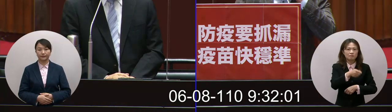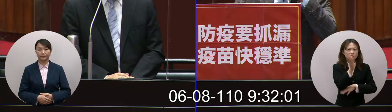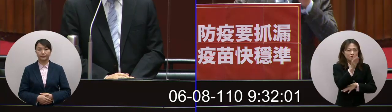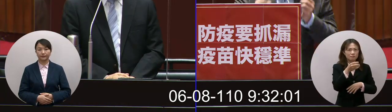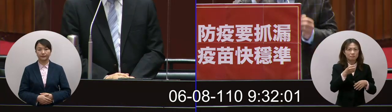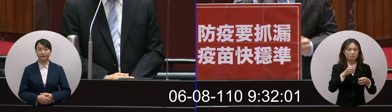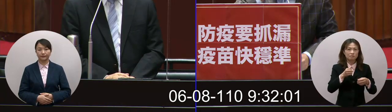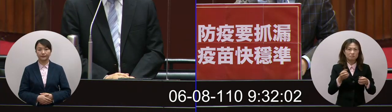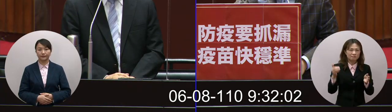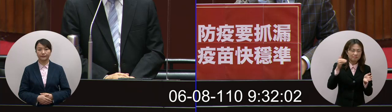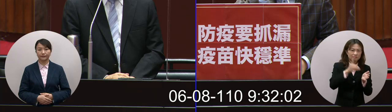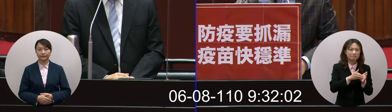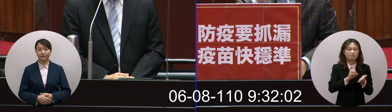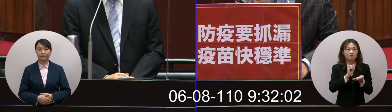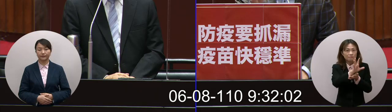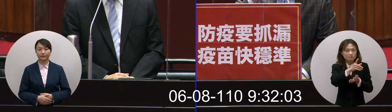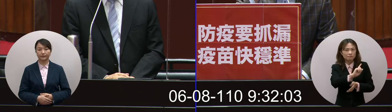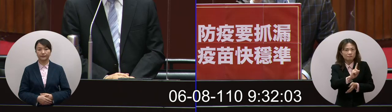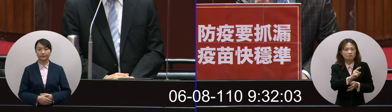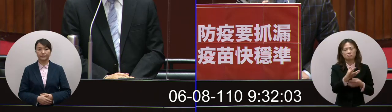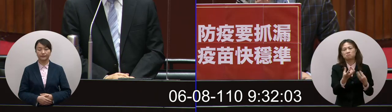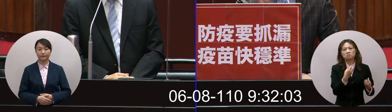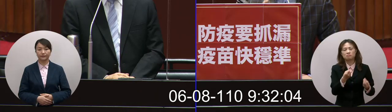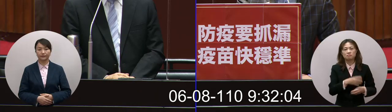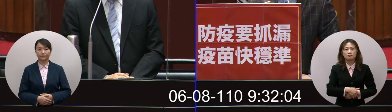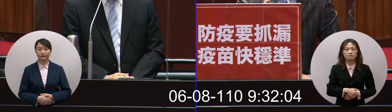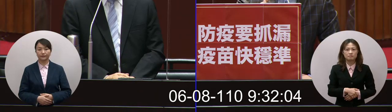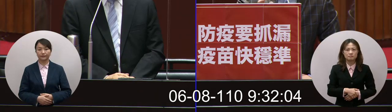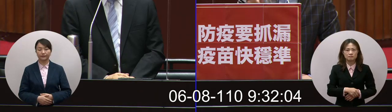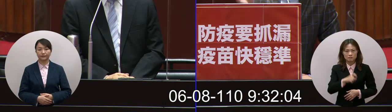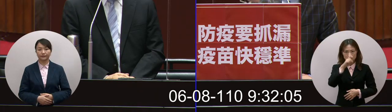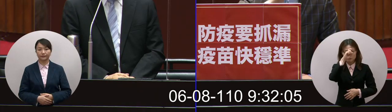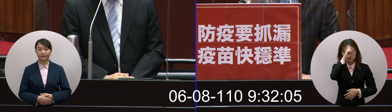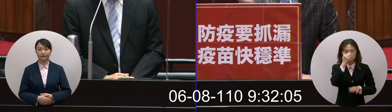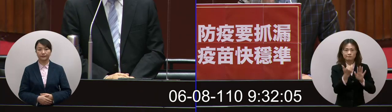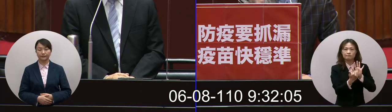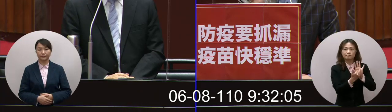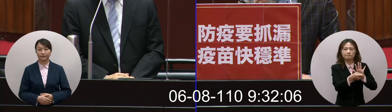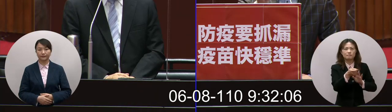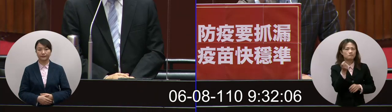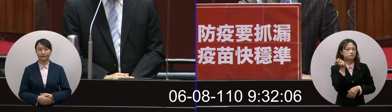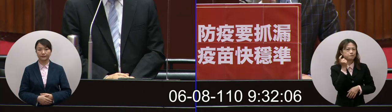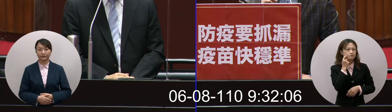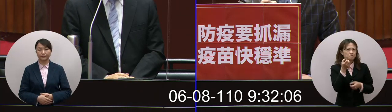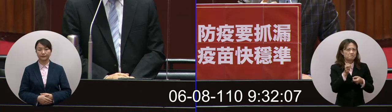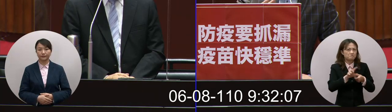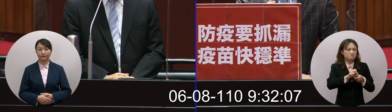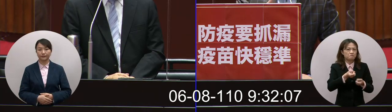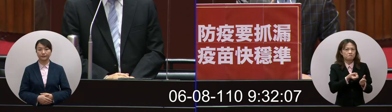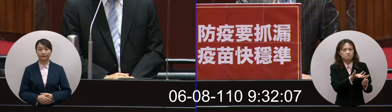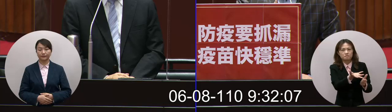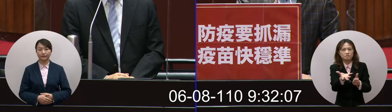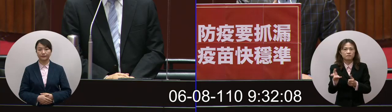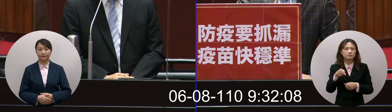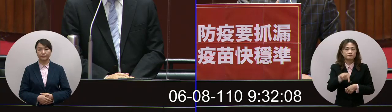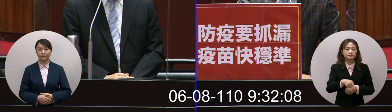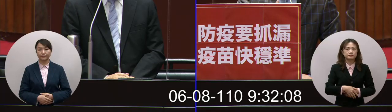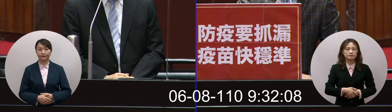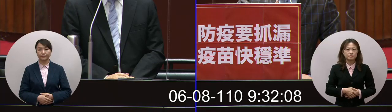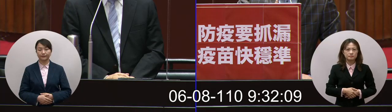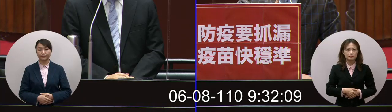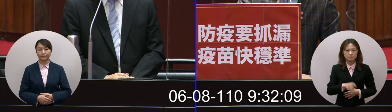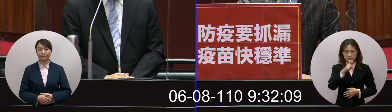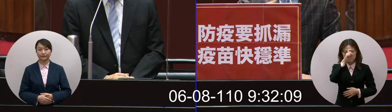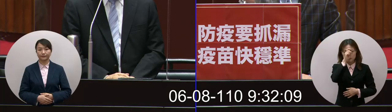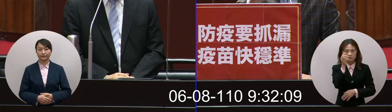对啊。所以有一个做法。为着避免这种假的信息流通，由政府家己伫网站